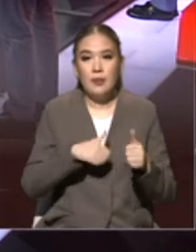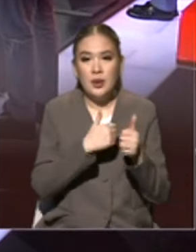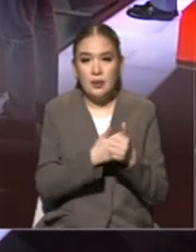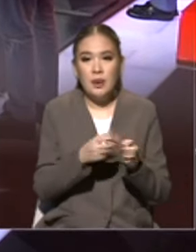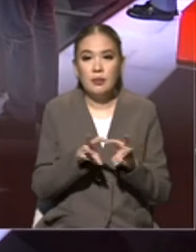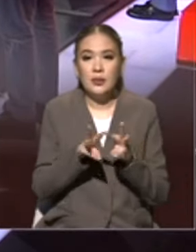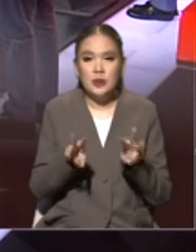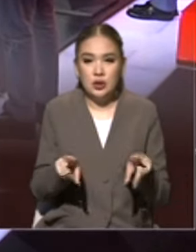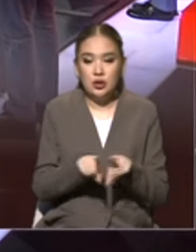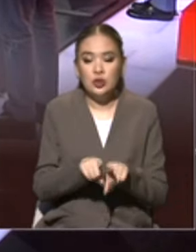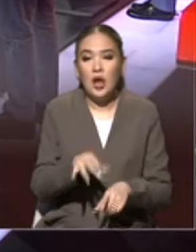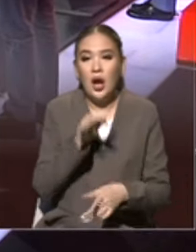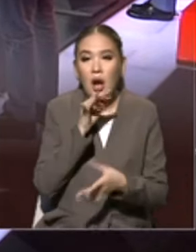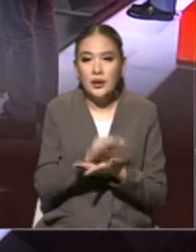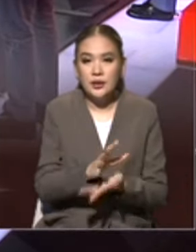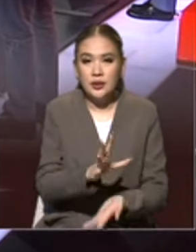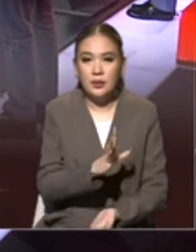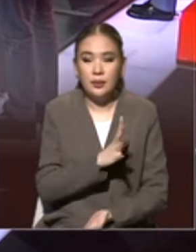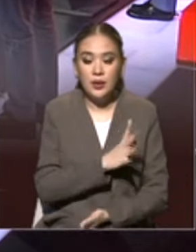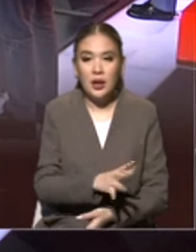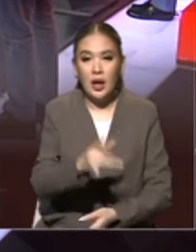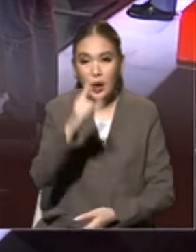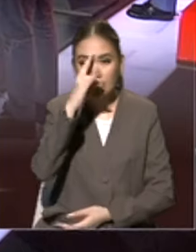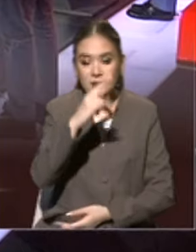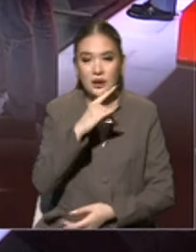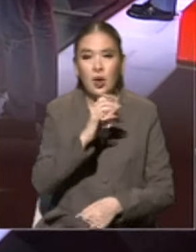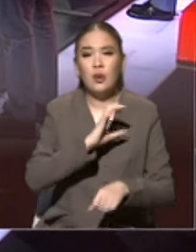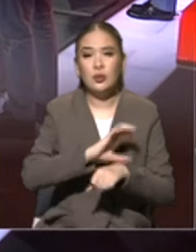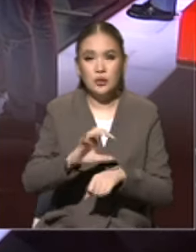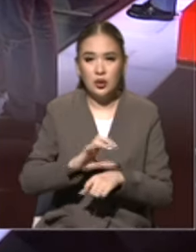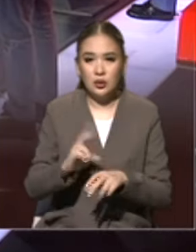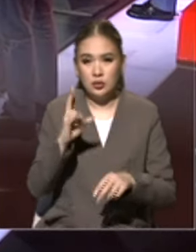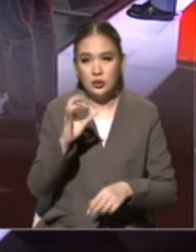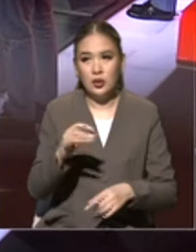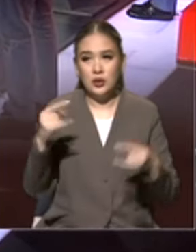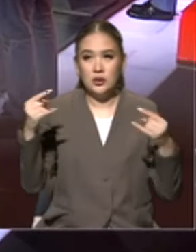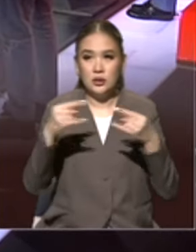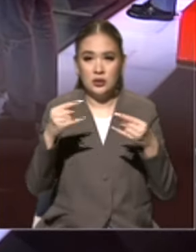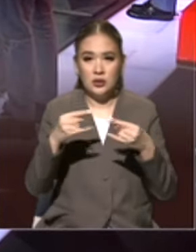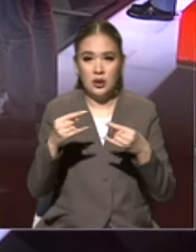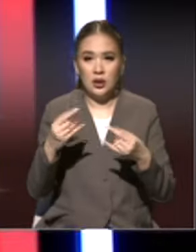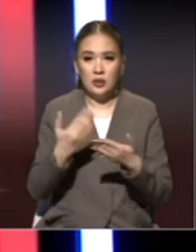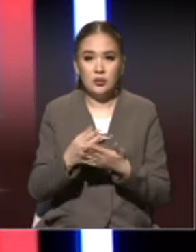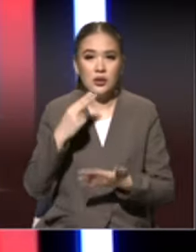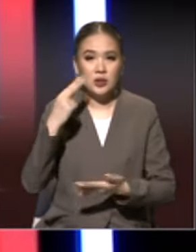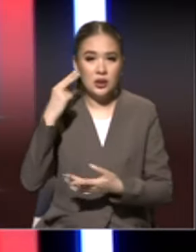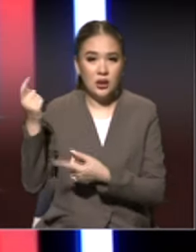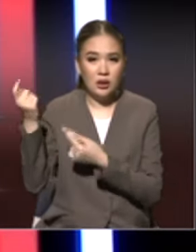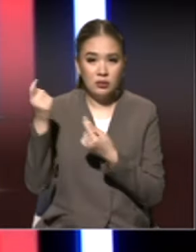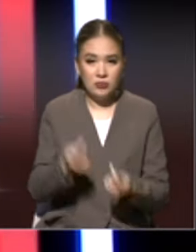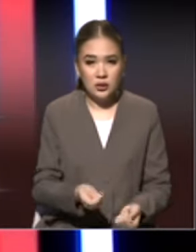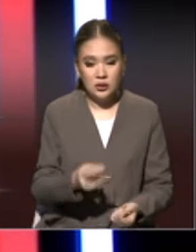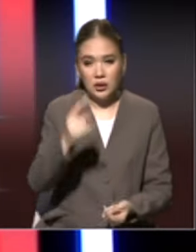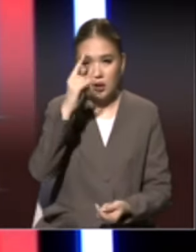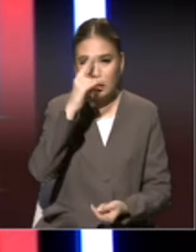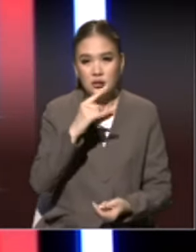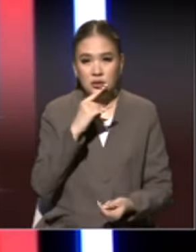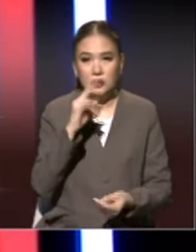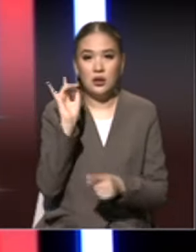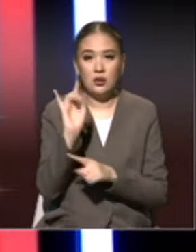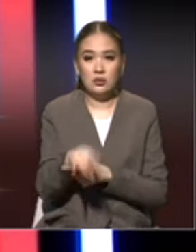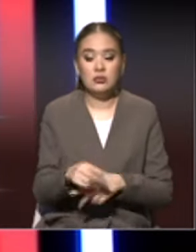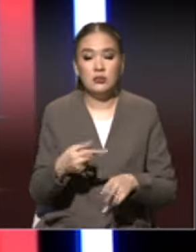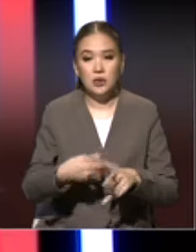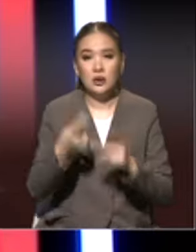айтқан, мәселен ки отандық өнім деп алады да, теледидарды алып шығады. Қытайдан алып келеді. Жазуын